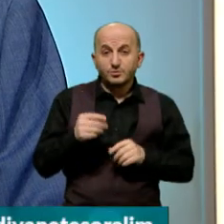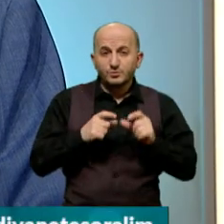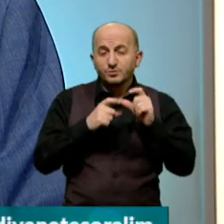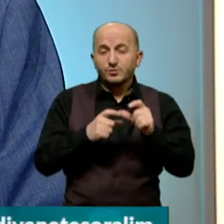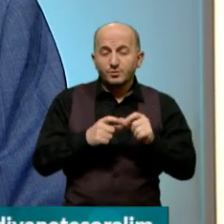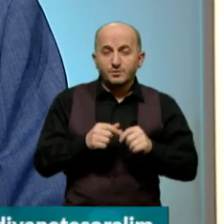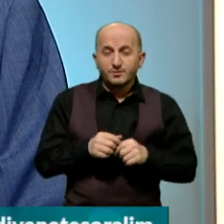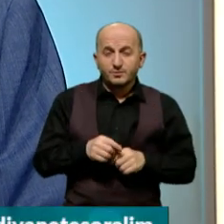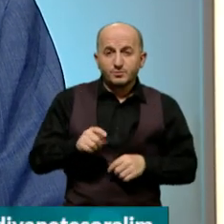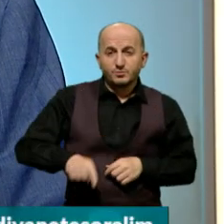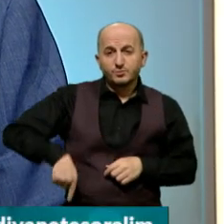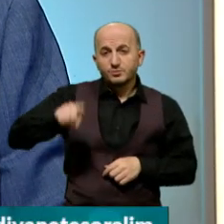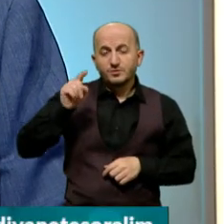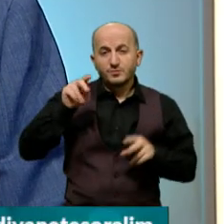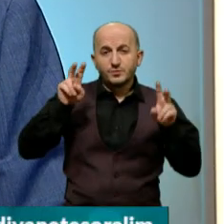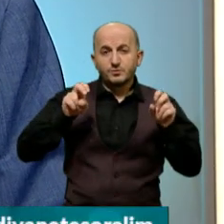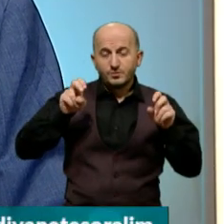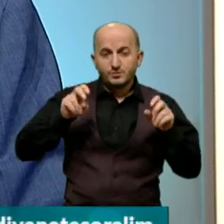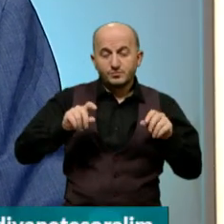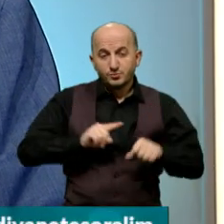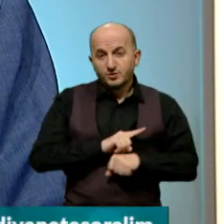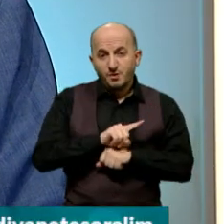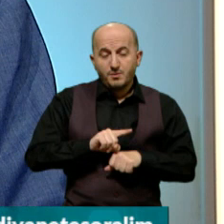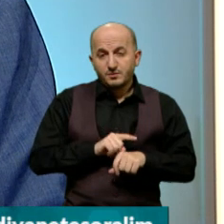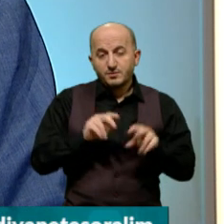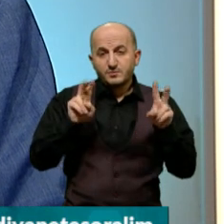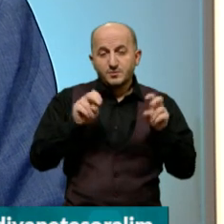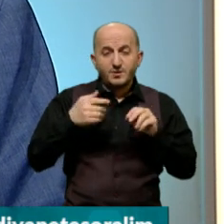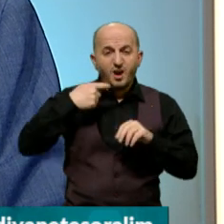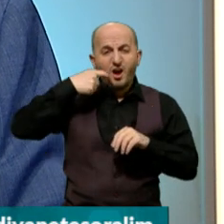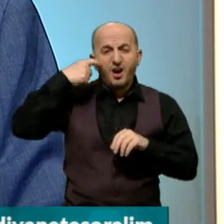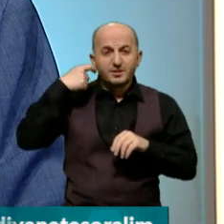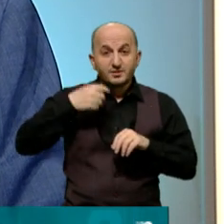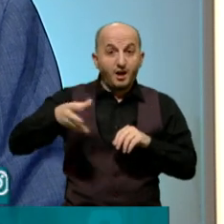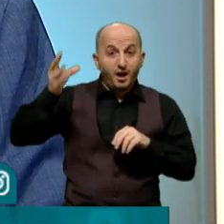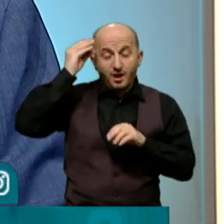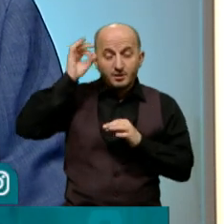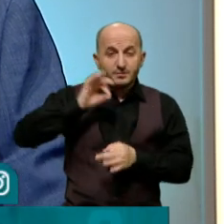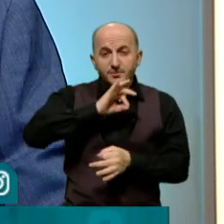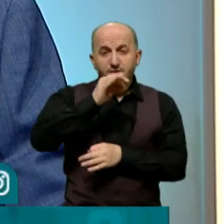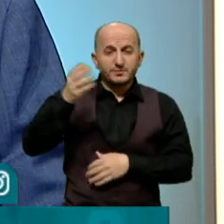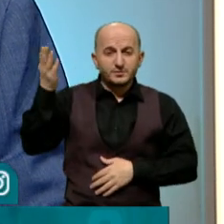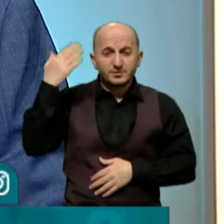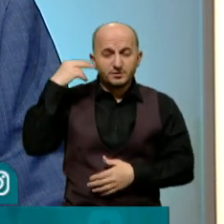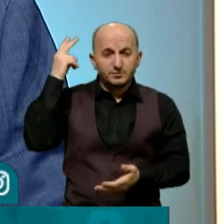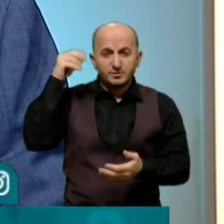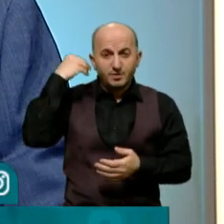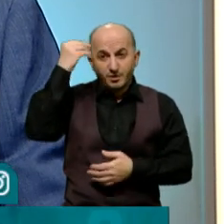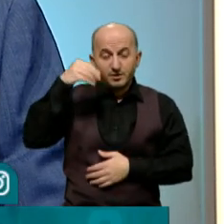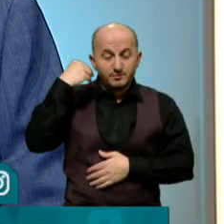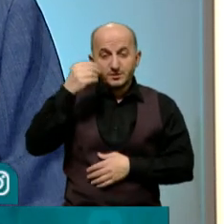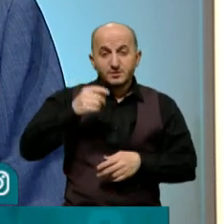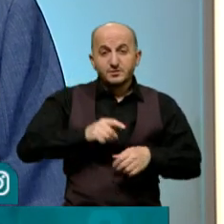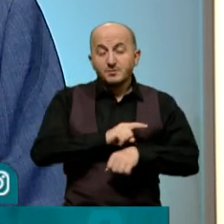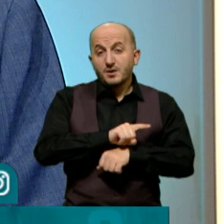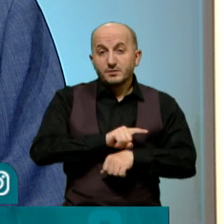bu güncel bir mesele, bu asrın meselesi. Bizim eski fakihlerimiz, geçmiş müçtehitlerimiz